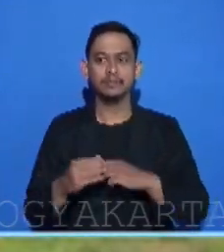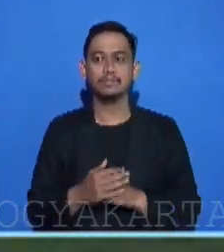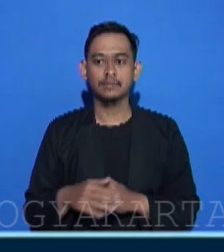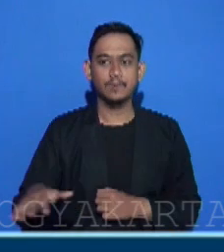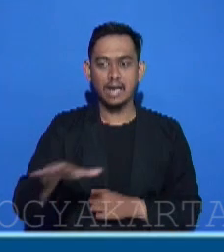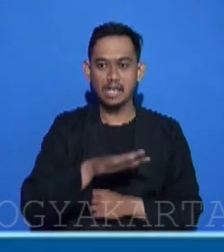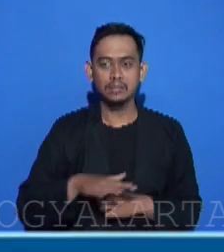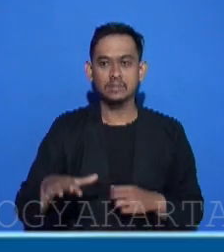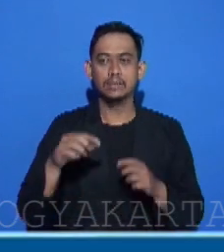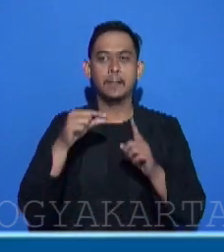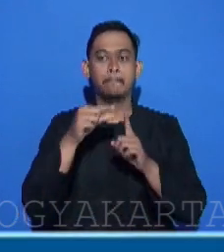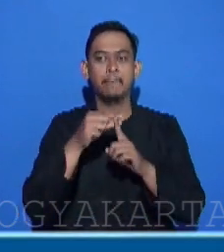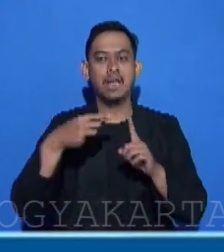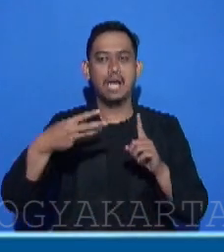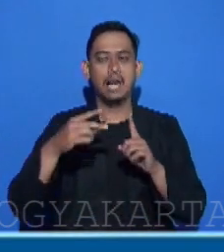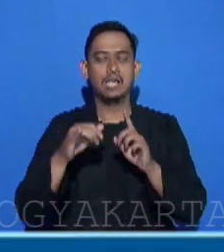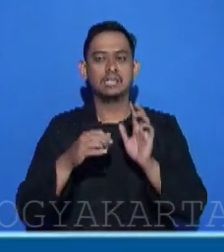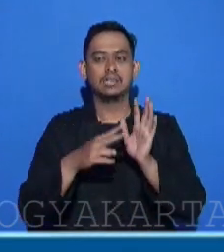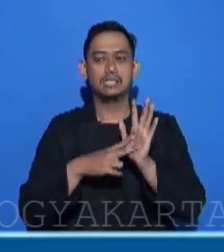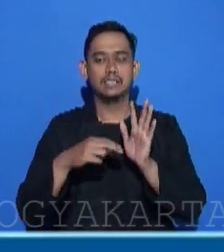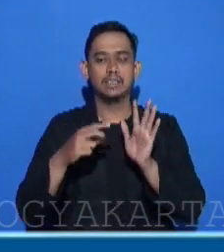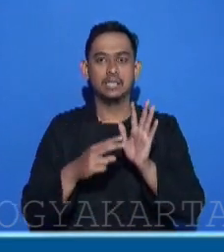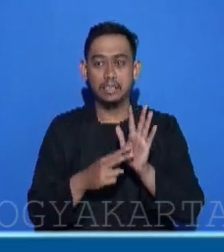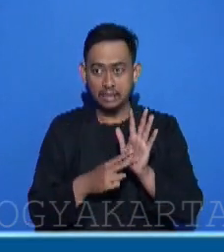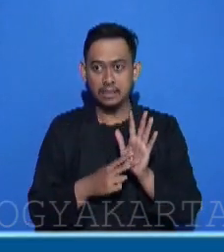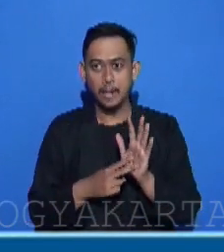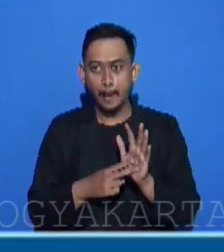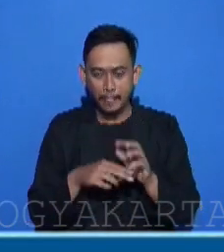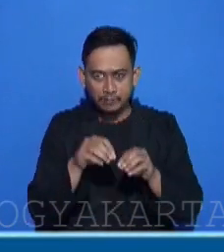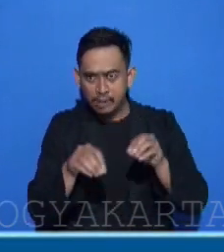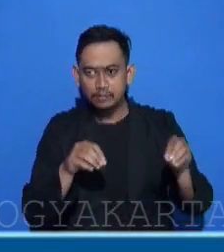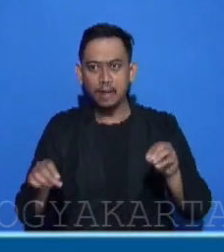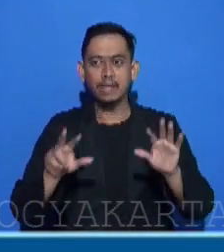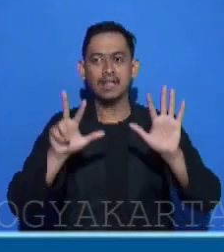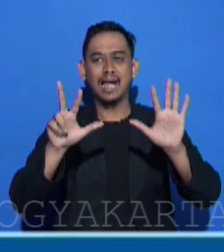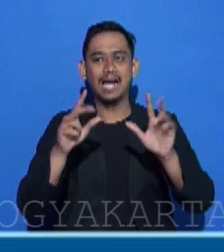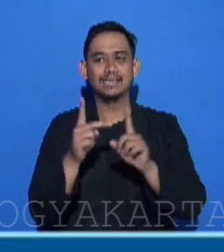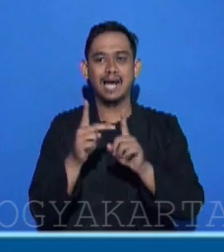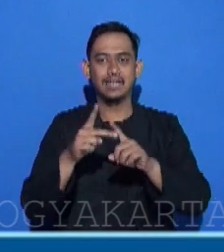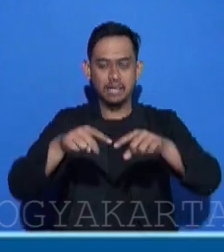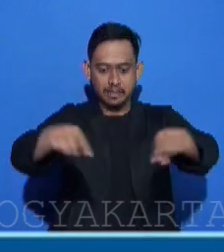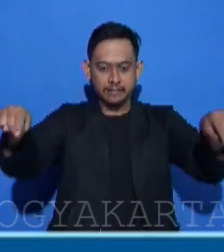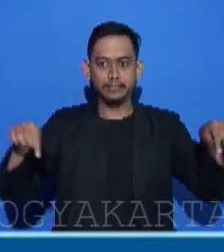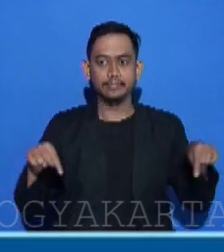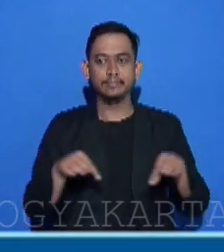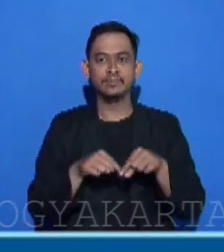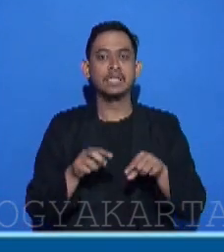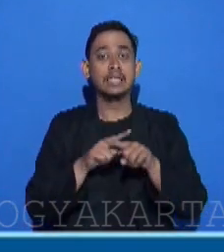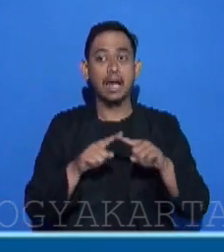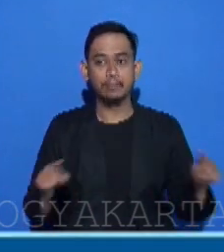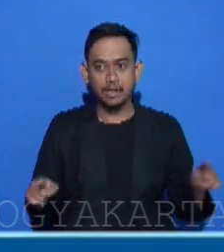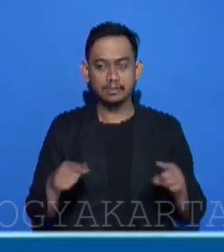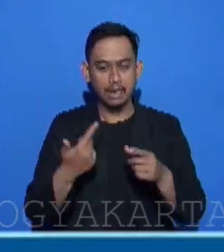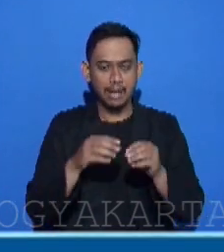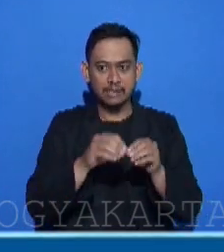luas lahan sabin menika sekitar 8 dasa hektar. Namun toyo mboten nanem dangsul,